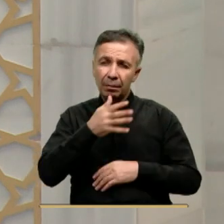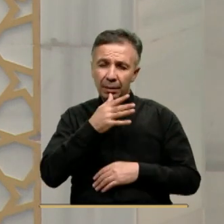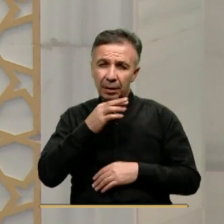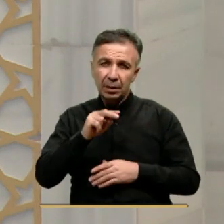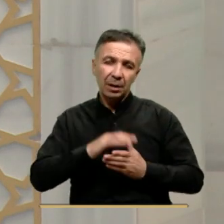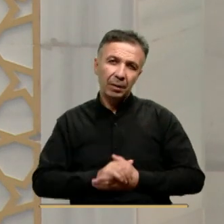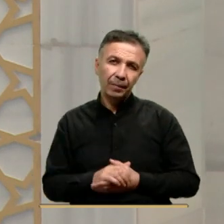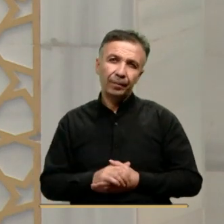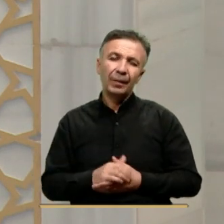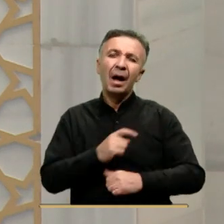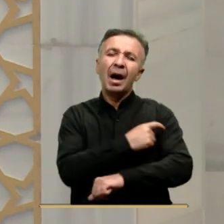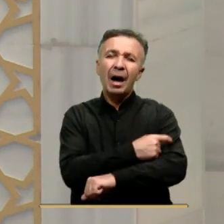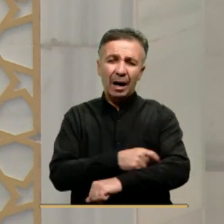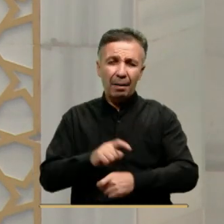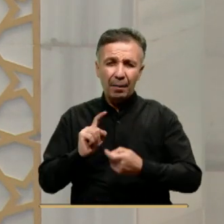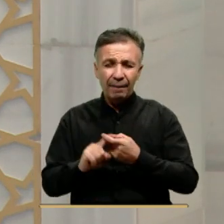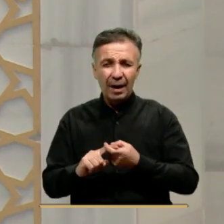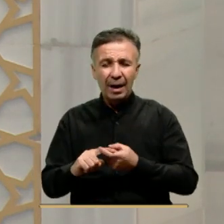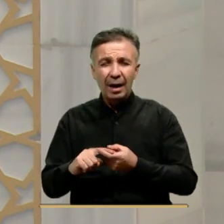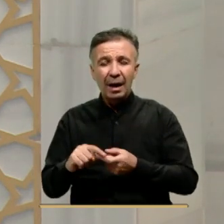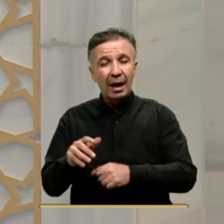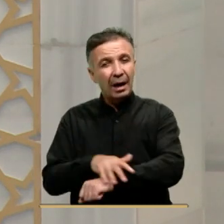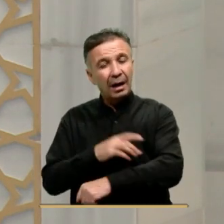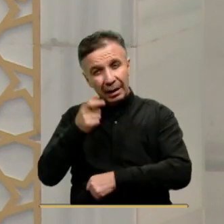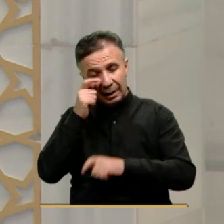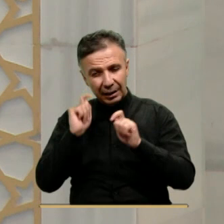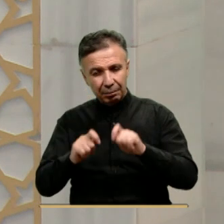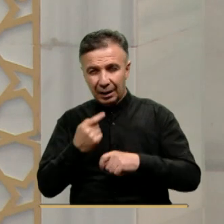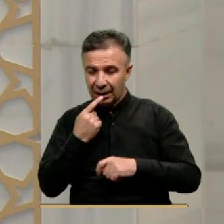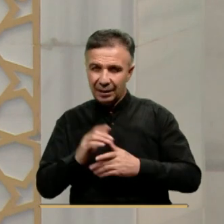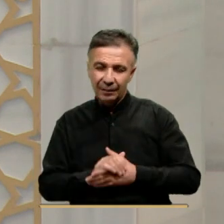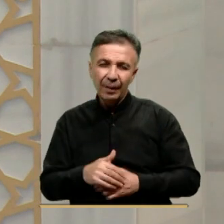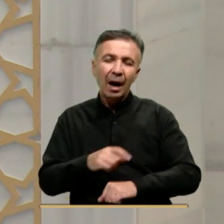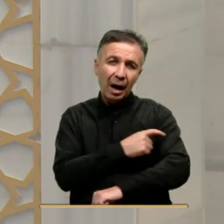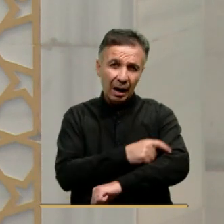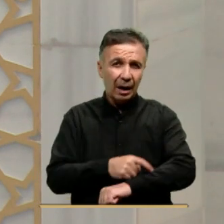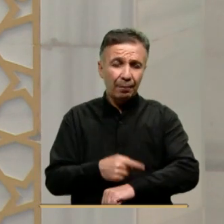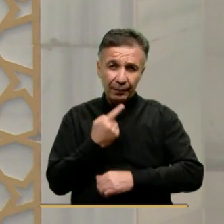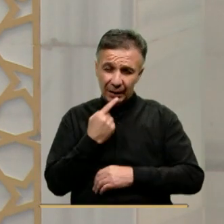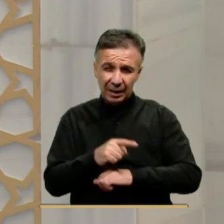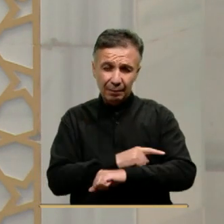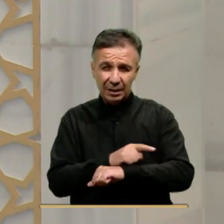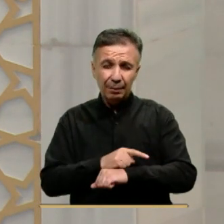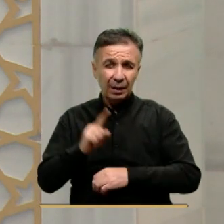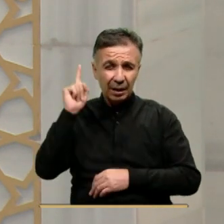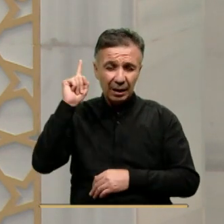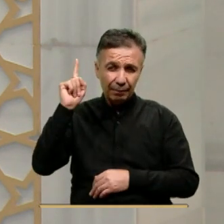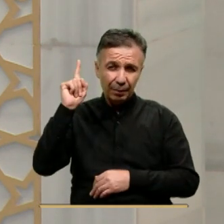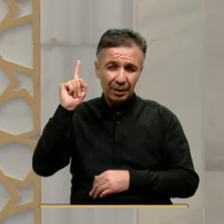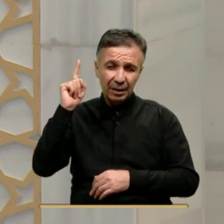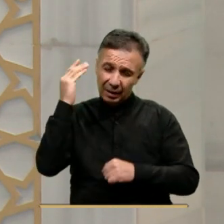üzere haram ve helal hassasiyeti diyoruz haramlar dediğimiz zaman Rabbimizin koyduğu